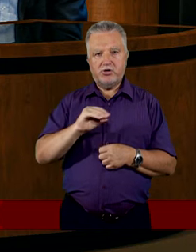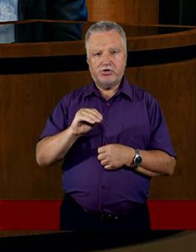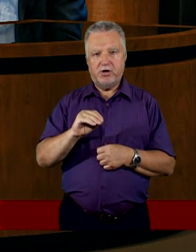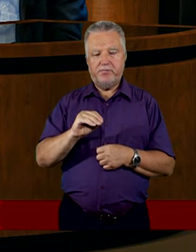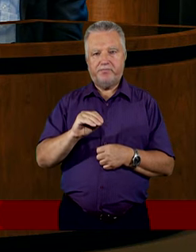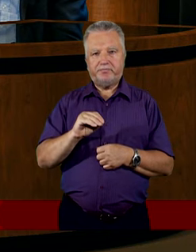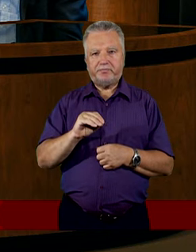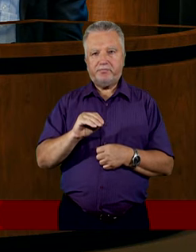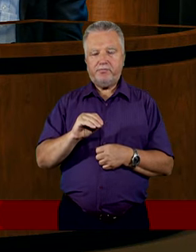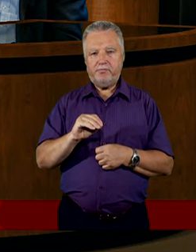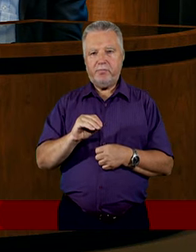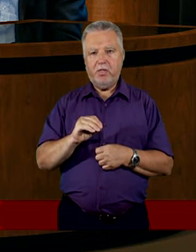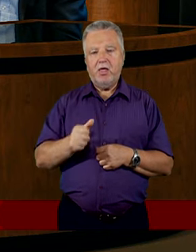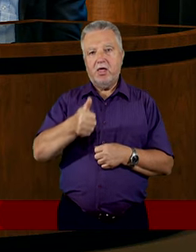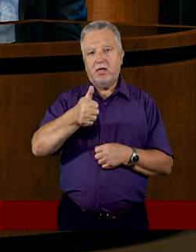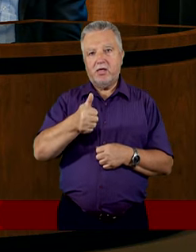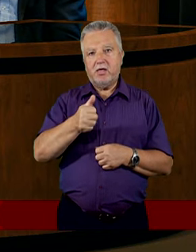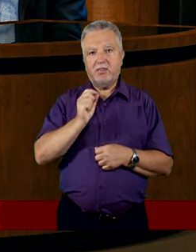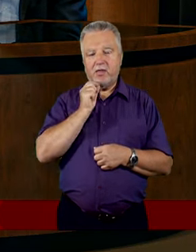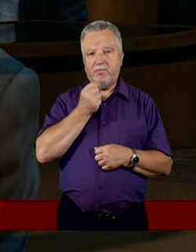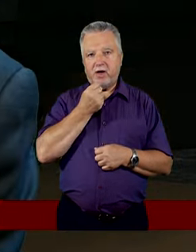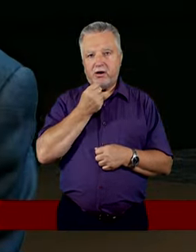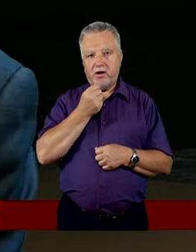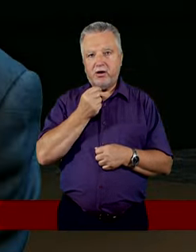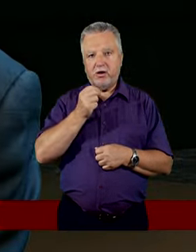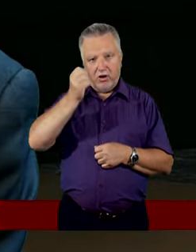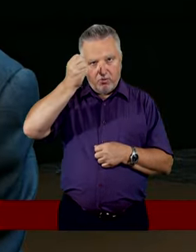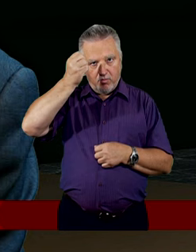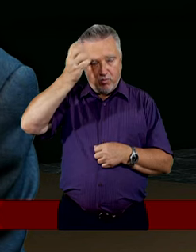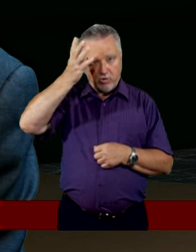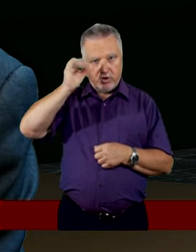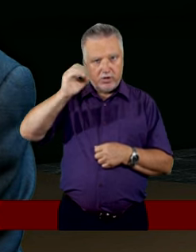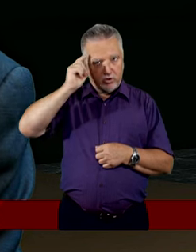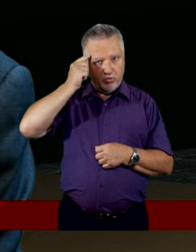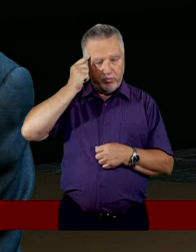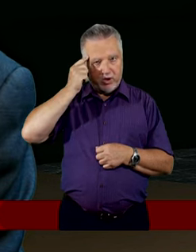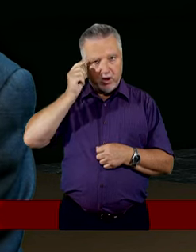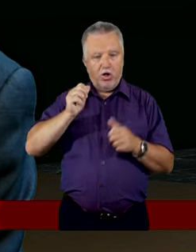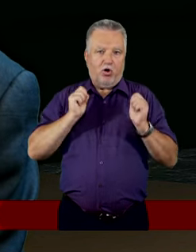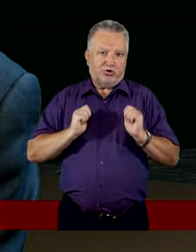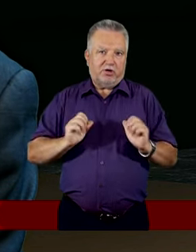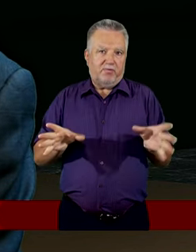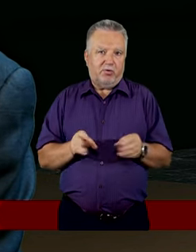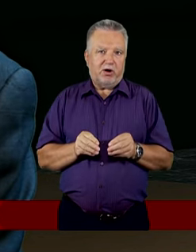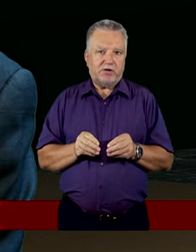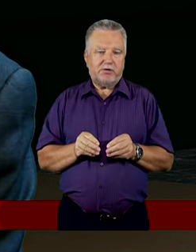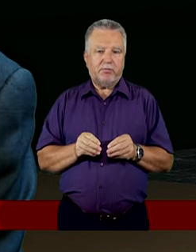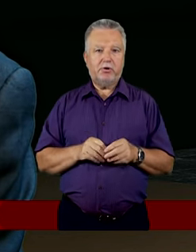że jedne panny i drugie panny, te mądre i głupie, oczekiwały, razem